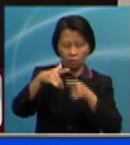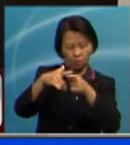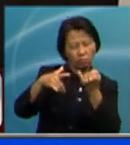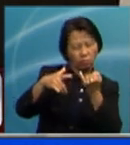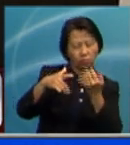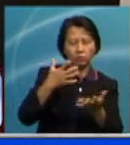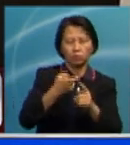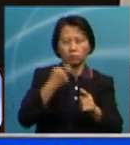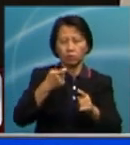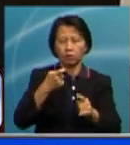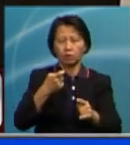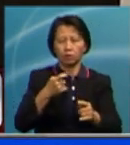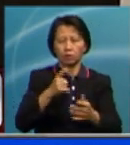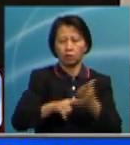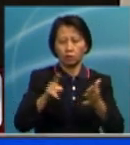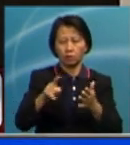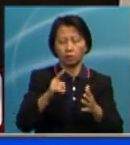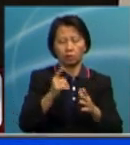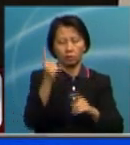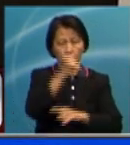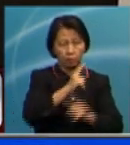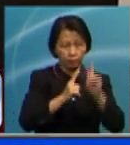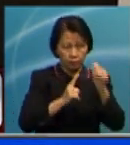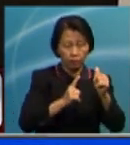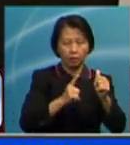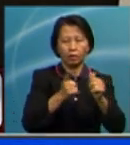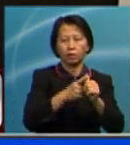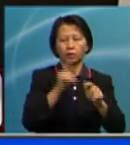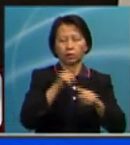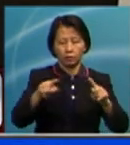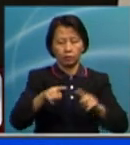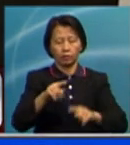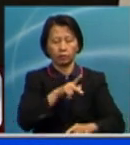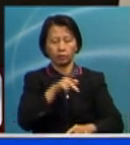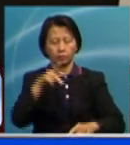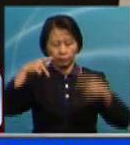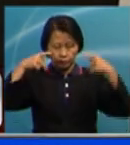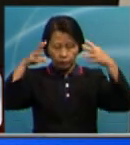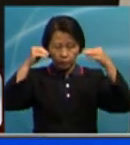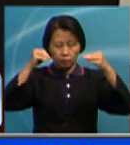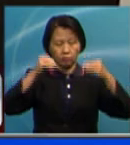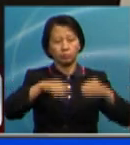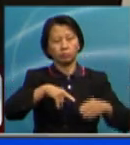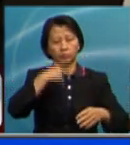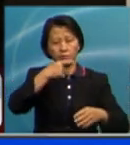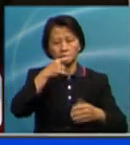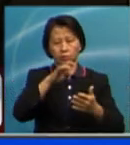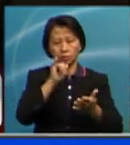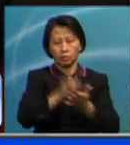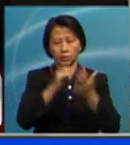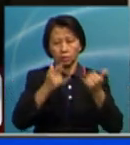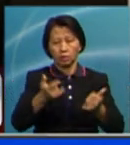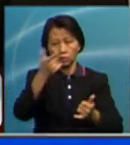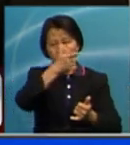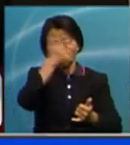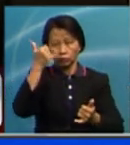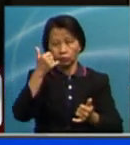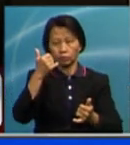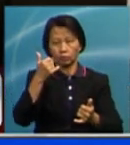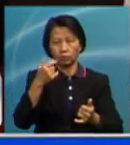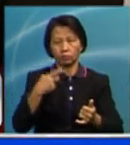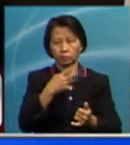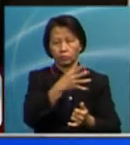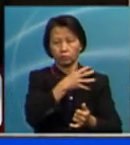from the from day one but the prime minister indicated today that we are because of circumstances